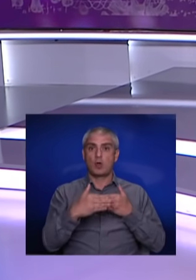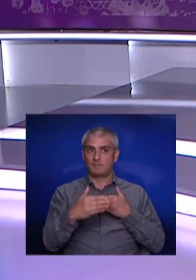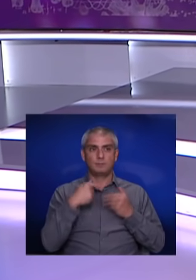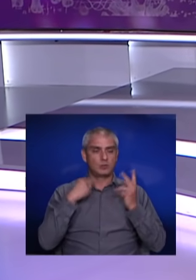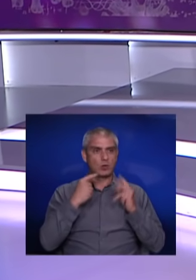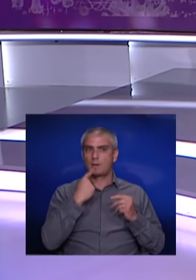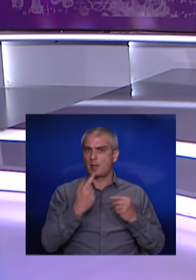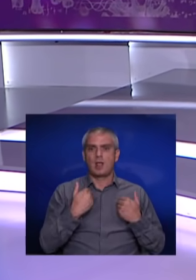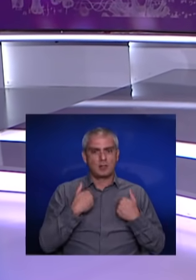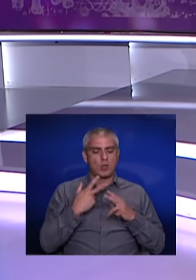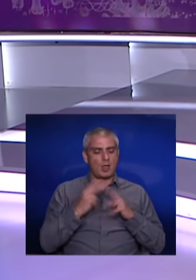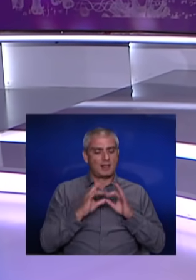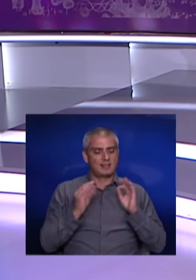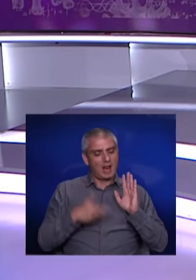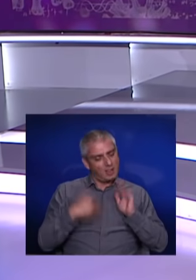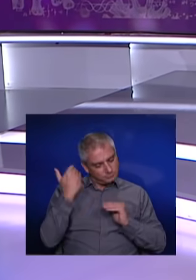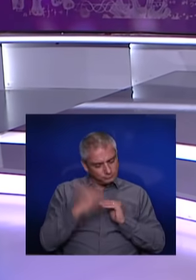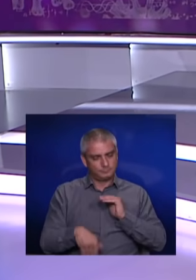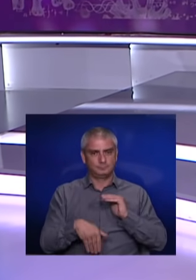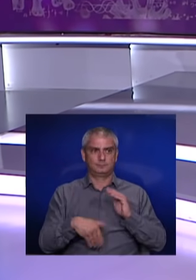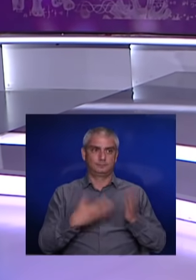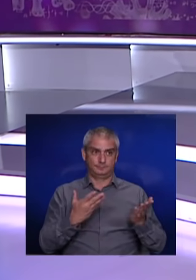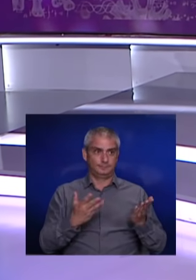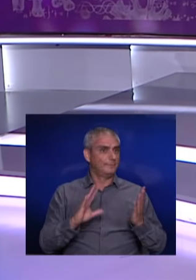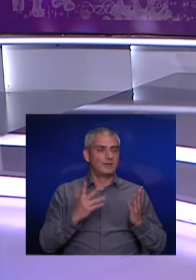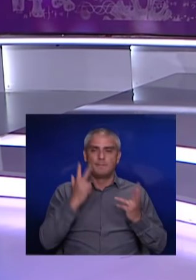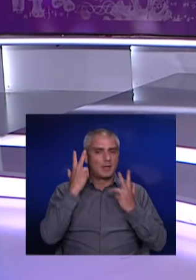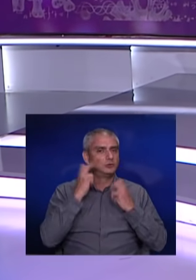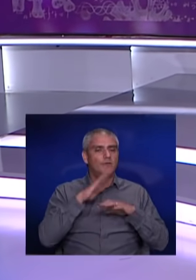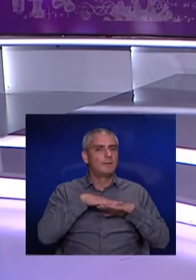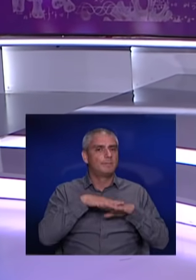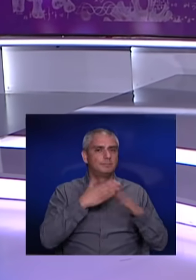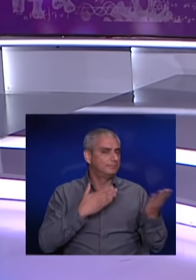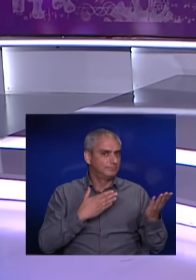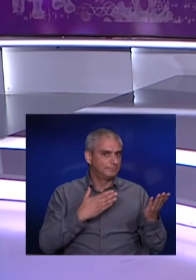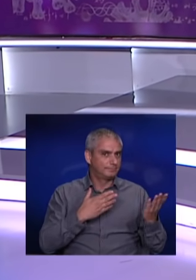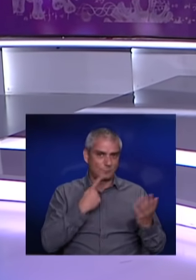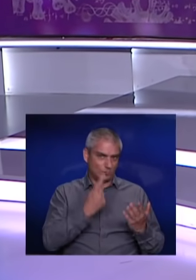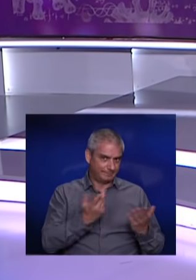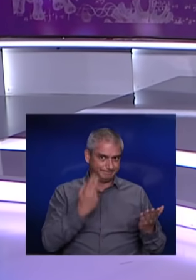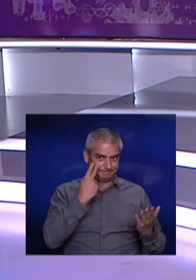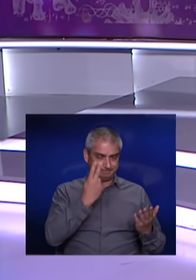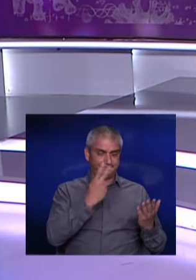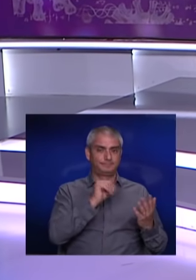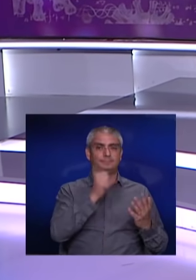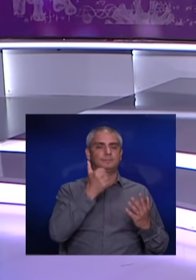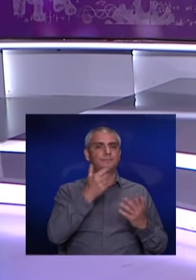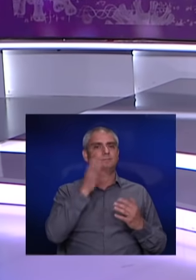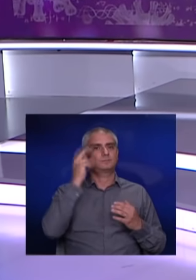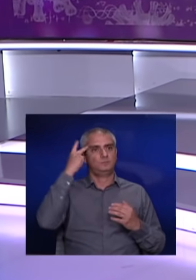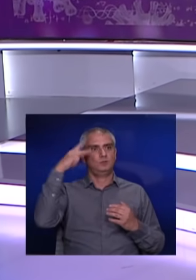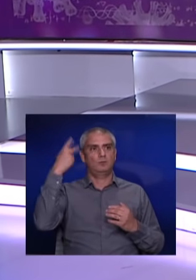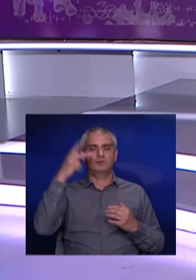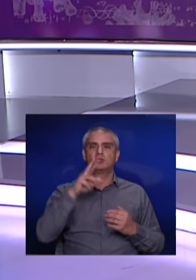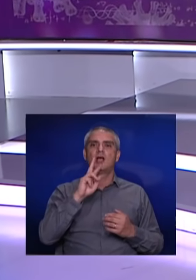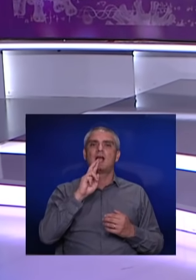לומר שאנחנו בתחילת היציאה מהגל הזה. אז מה צופים המומחים שמייעצים לממשלה? בואו נראה, נתחיל בתחזית של פרופסור ערן